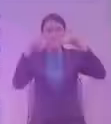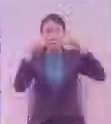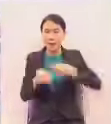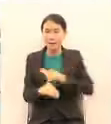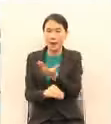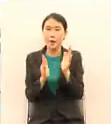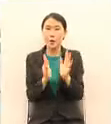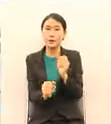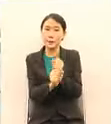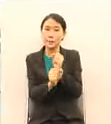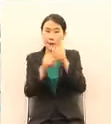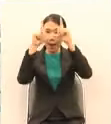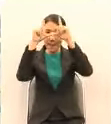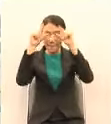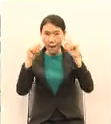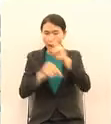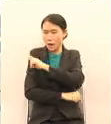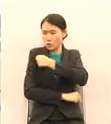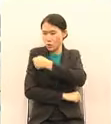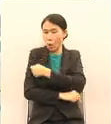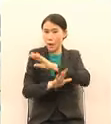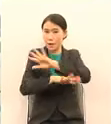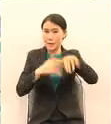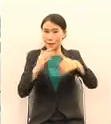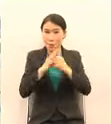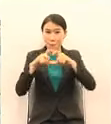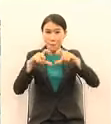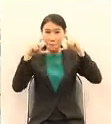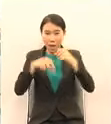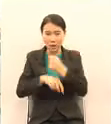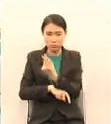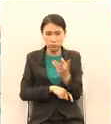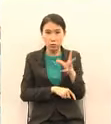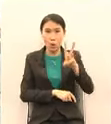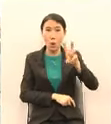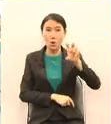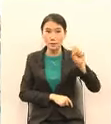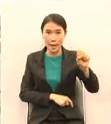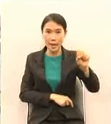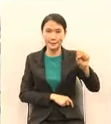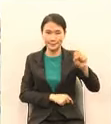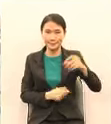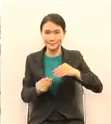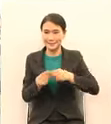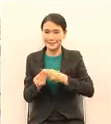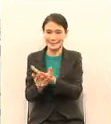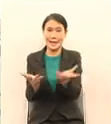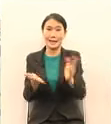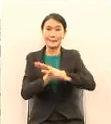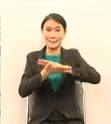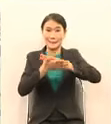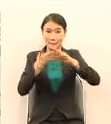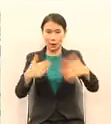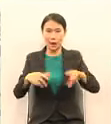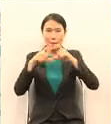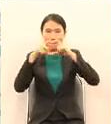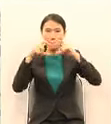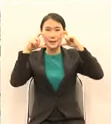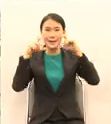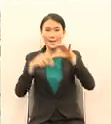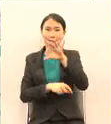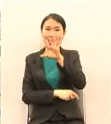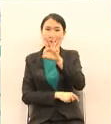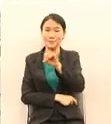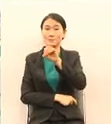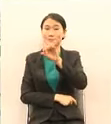ปถึงบุคลากรต่างๆแล้วเกือบ 600,000 ชิ้นนะครับนอกจากนั้นเนี่ยยังส่วนที่เป็นหน้ากาก N95 หรือว่าชุด